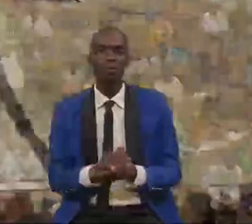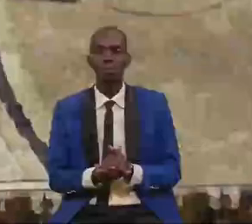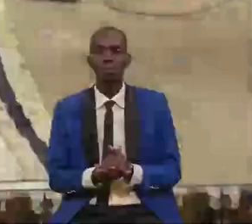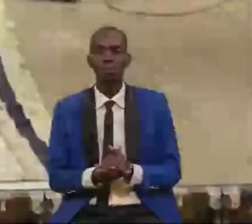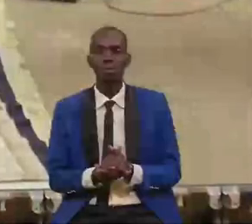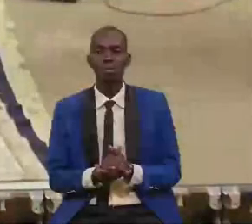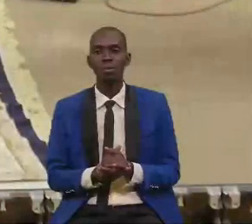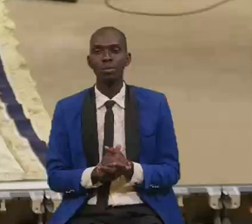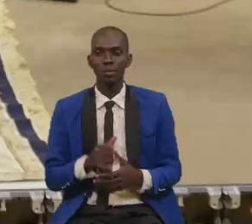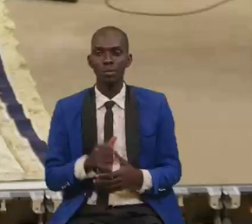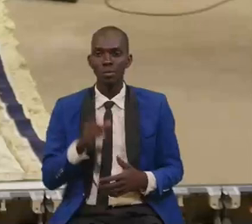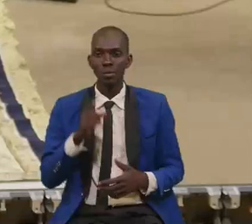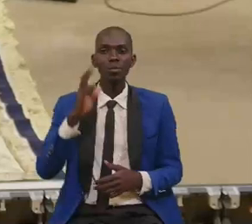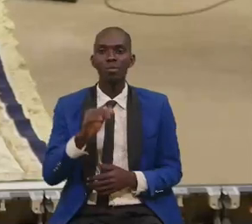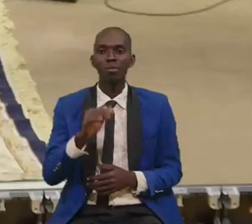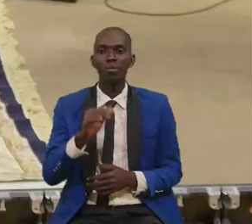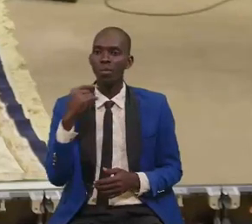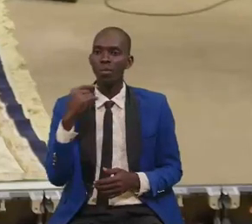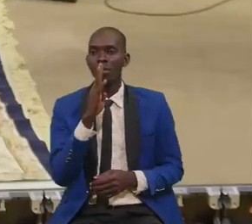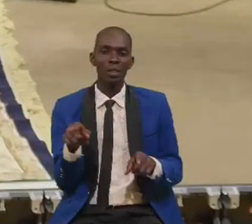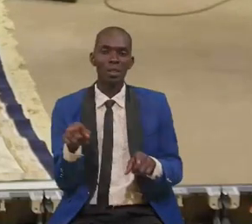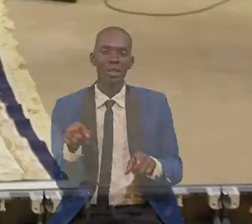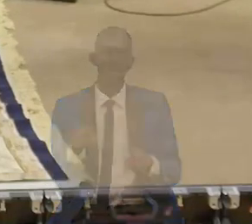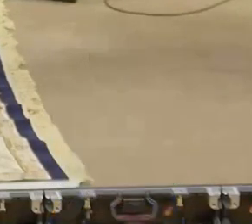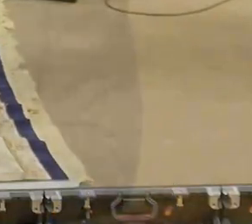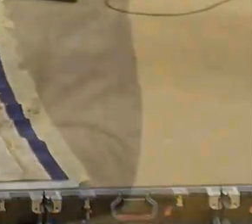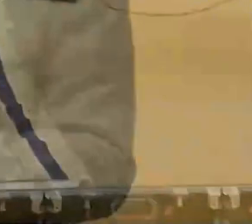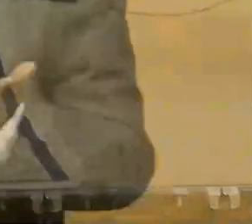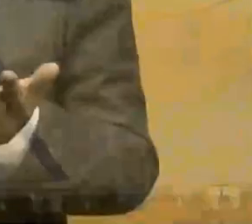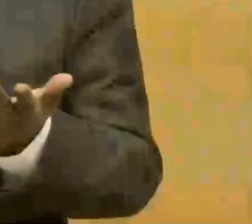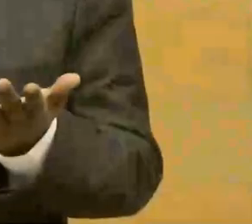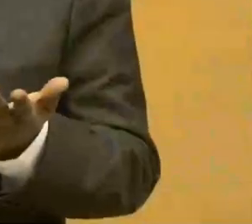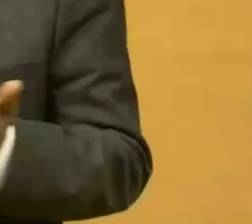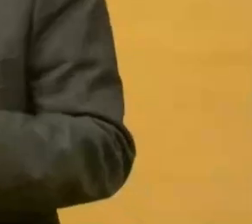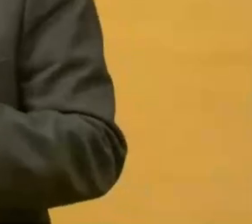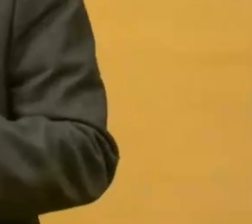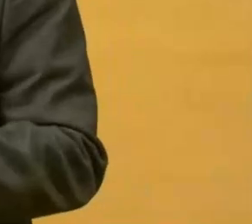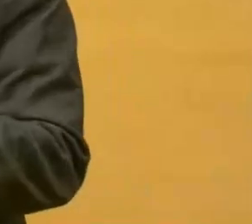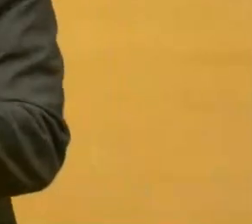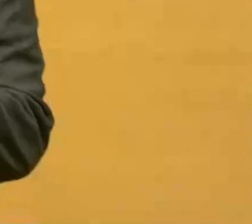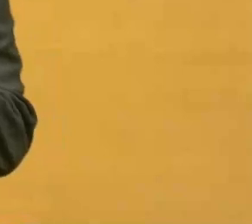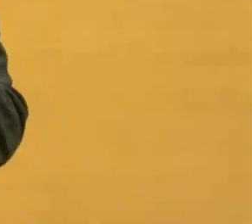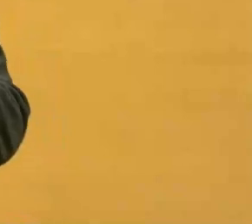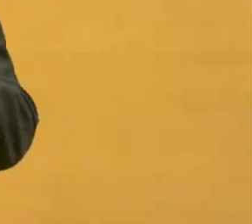Tu ne seras toujours pas comme tu as été. Un changement viendra.